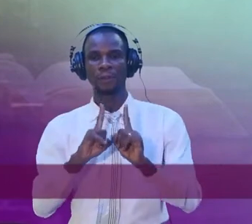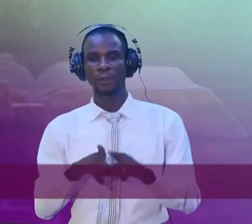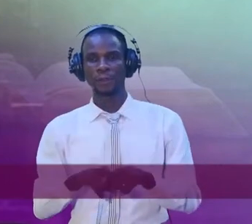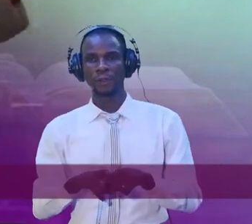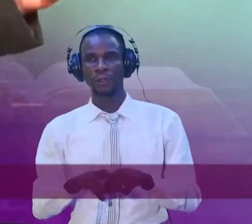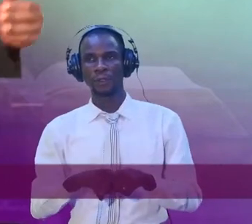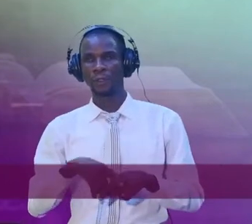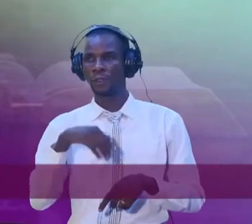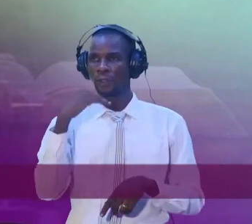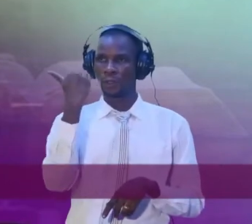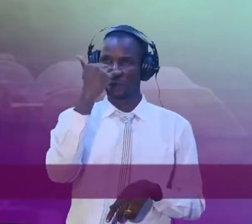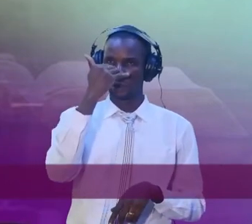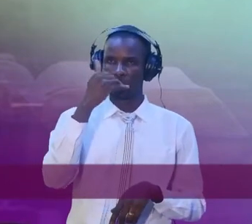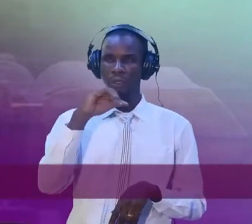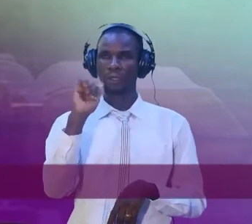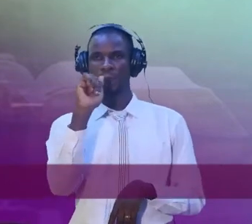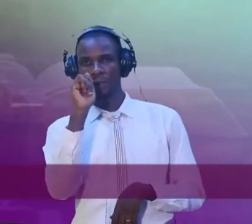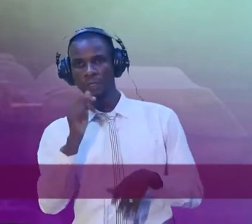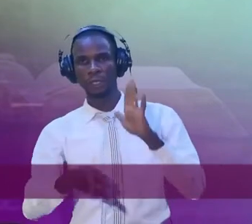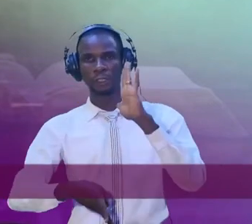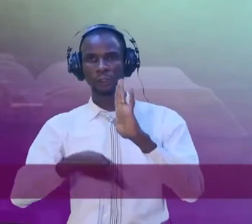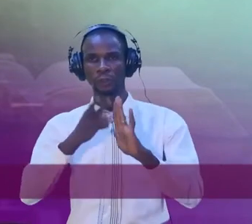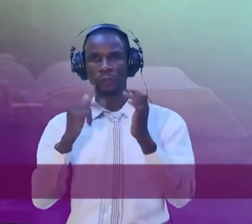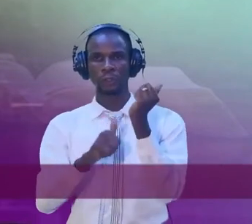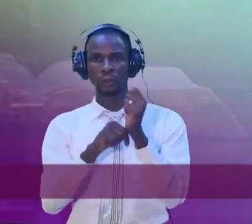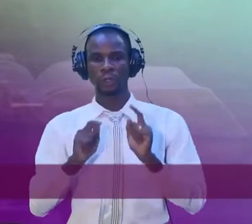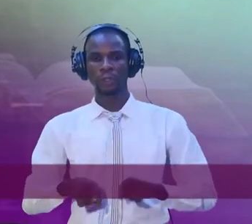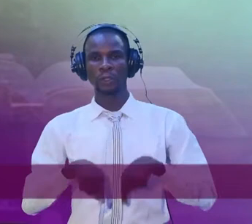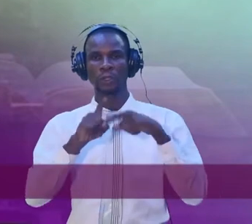Kila mwaka hapo Ufaransa, katikati ya watu